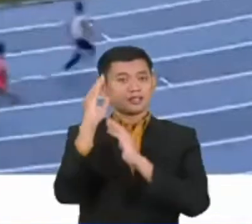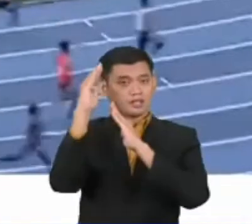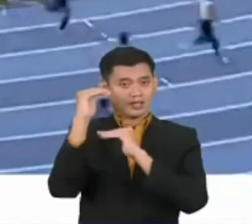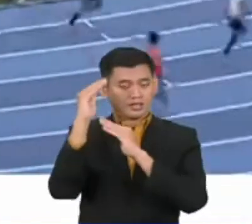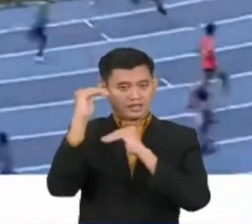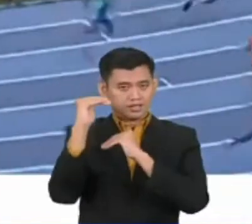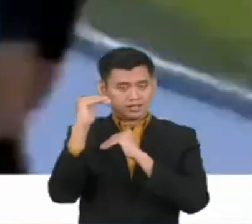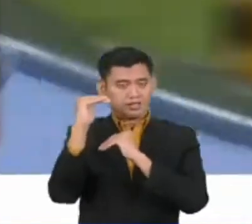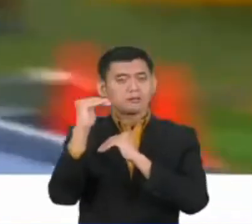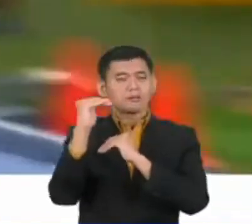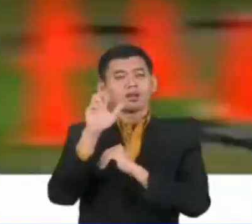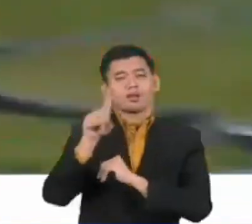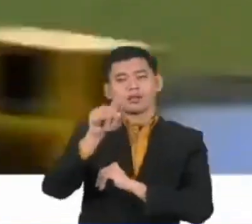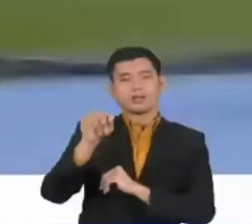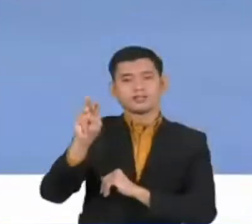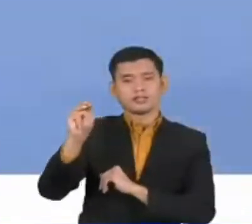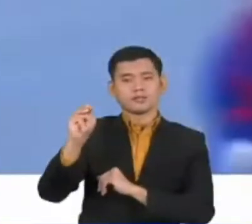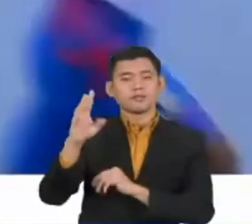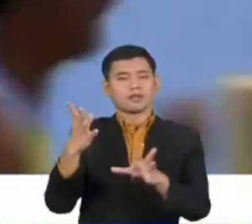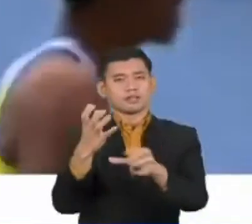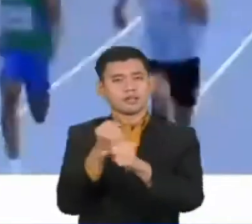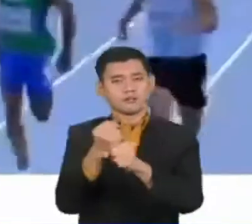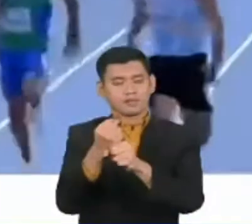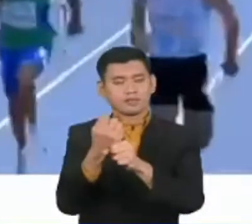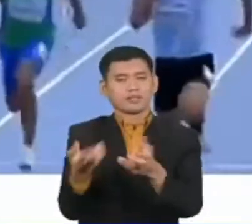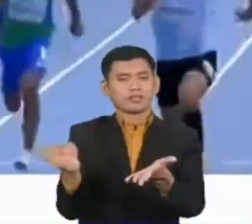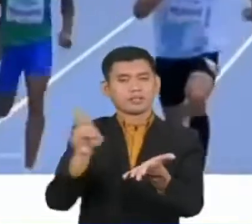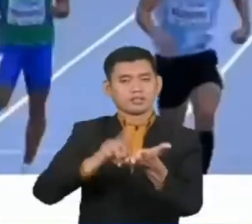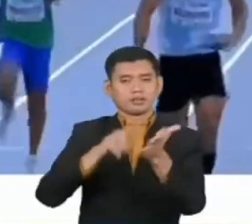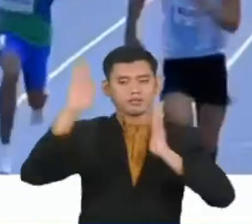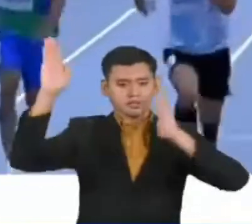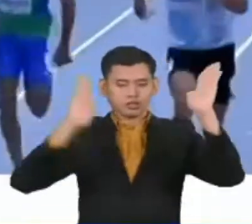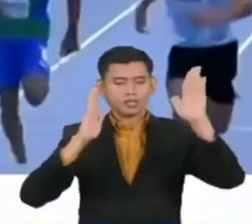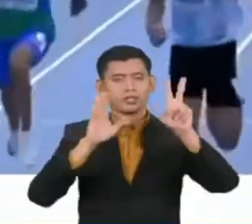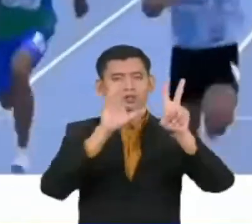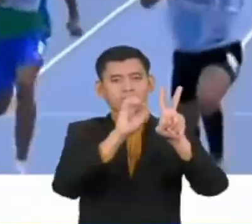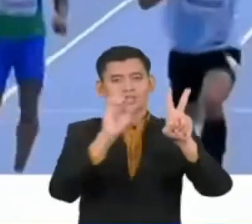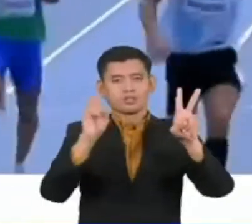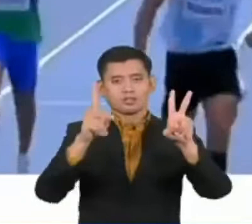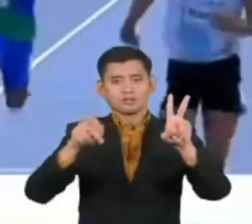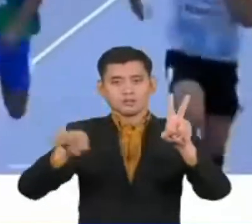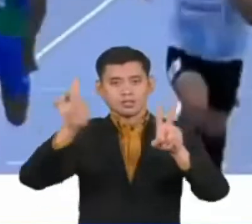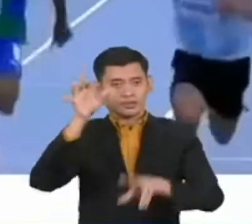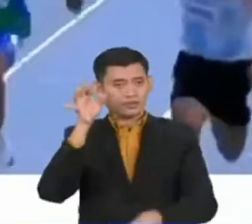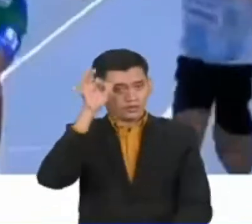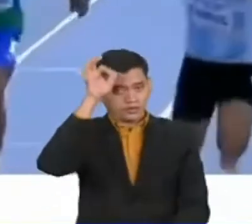mampu memecahkan rekod kebangsaan bagi acara 200 meter nanti.